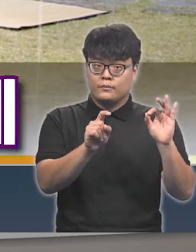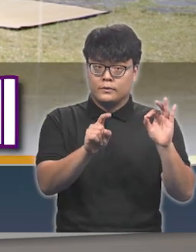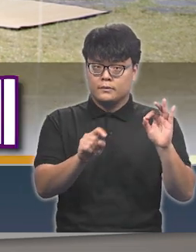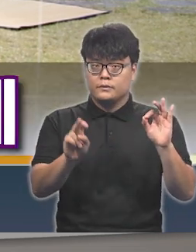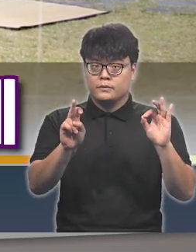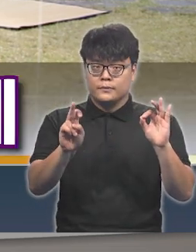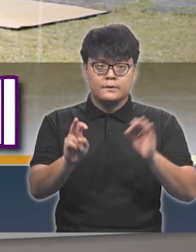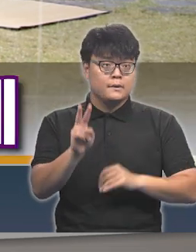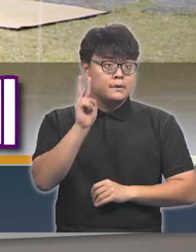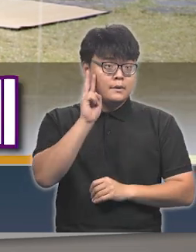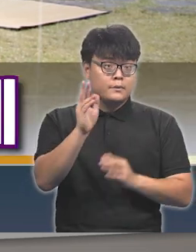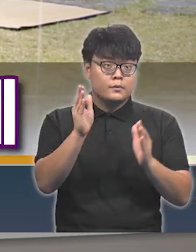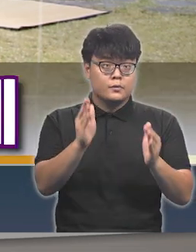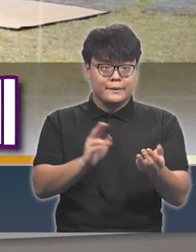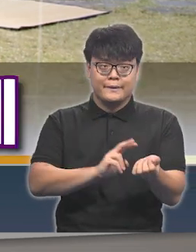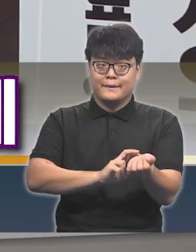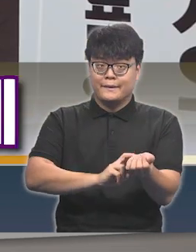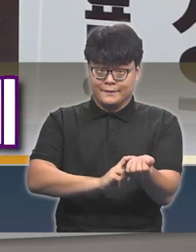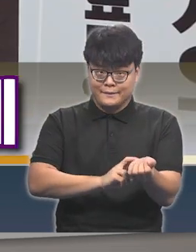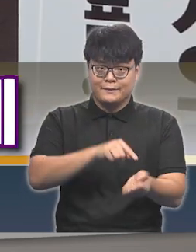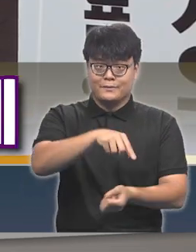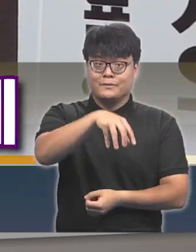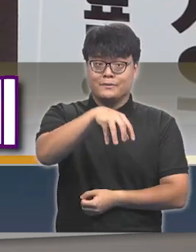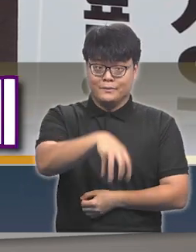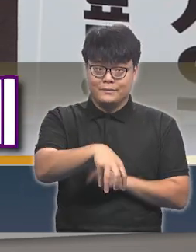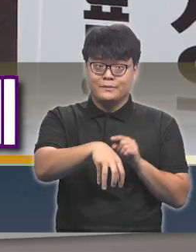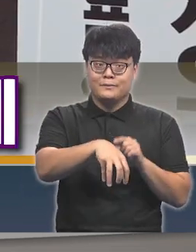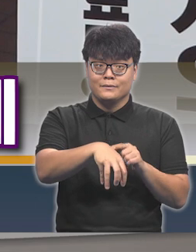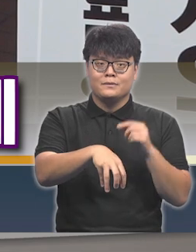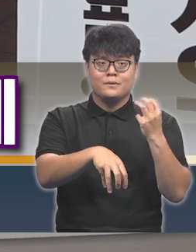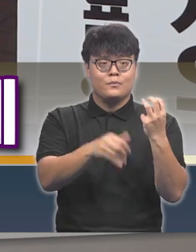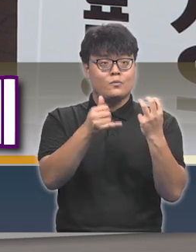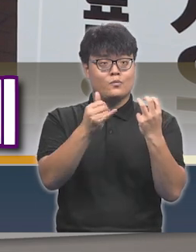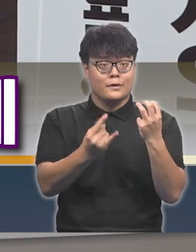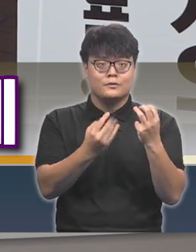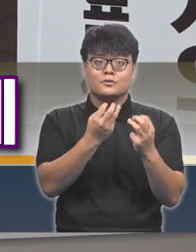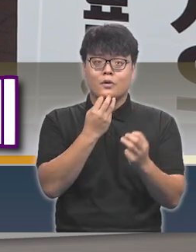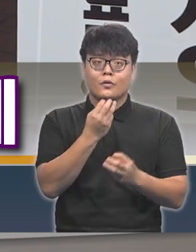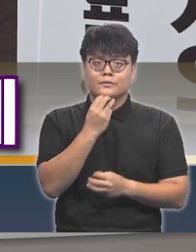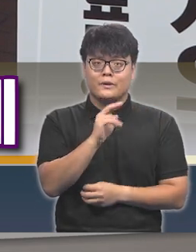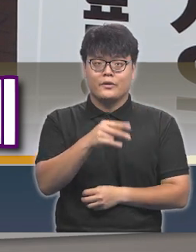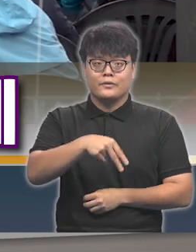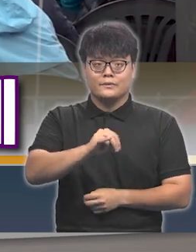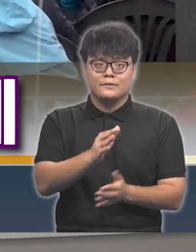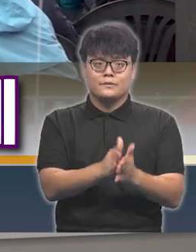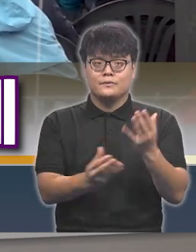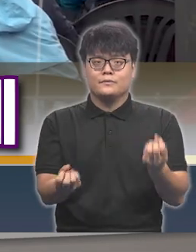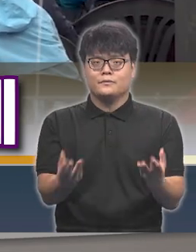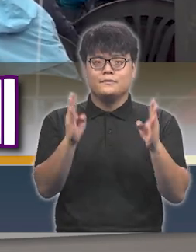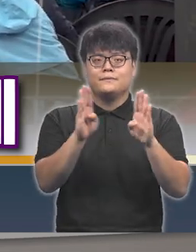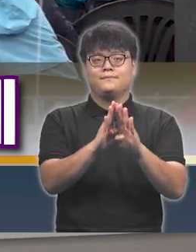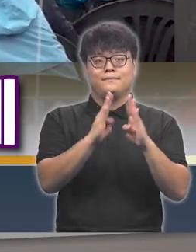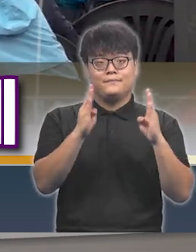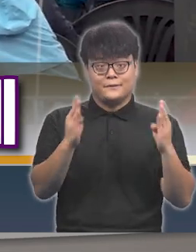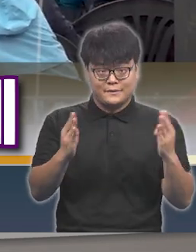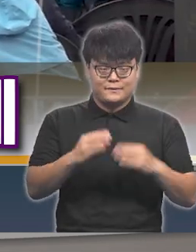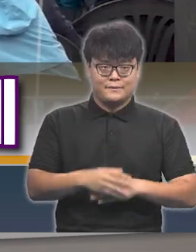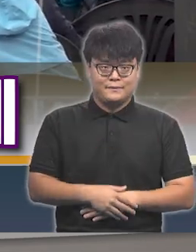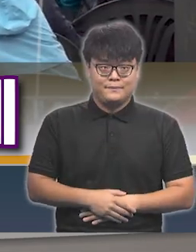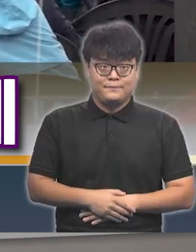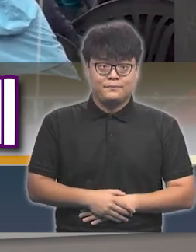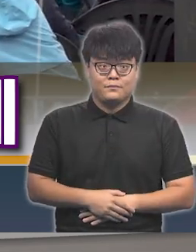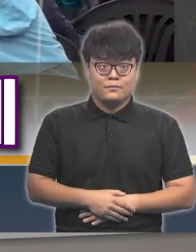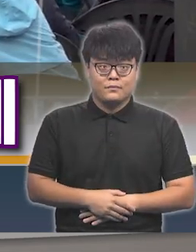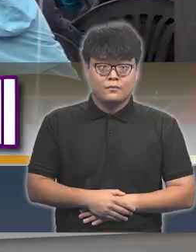10월 11일 12일 이틀간 양영실 일대에서 제 30회 서울 양양시 보재 한방 문화축제가